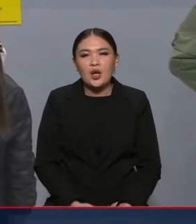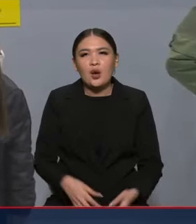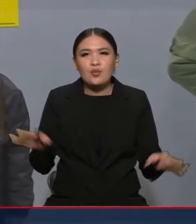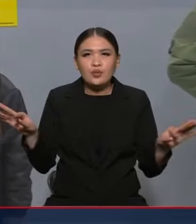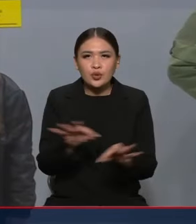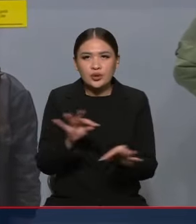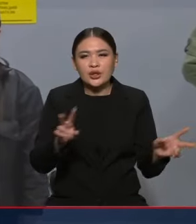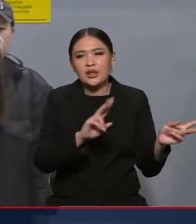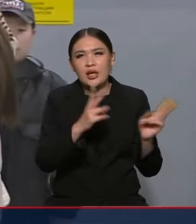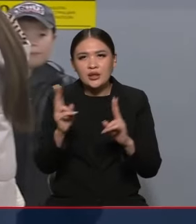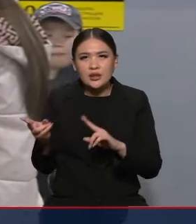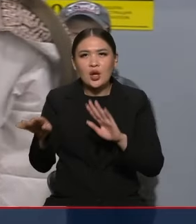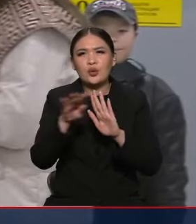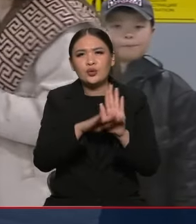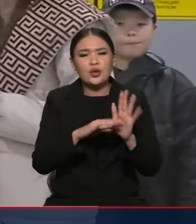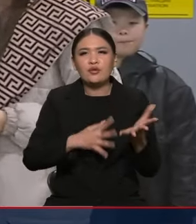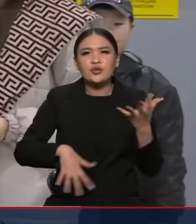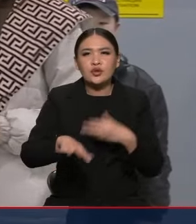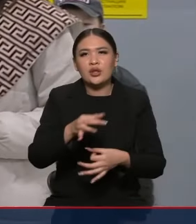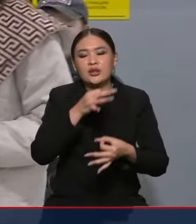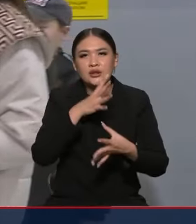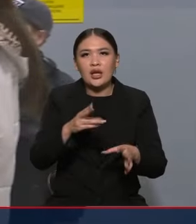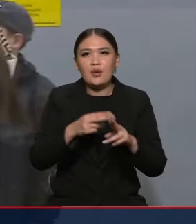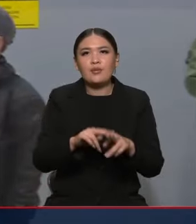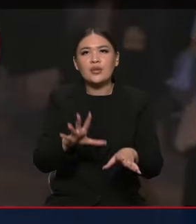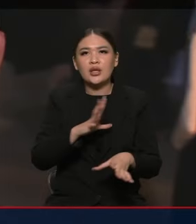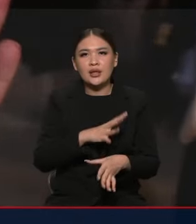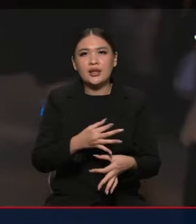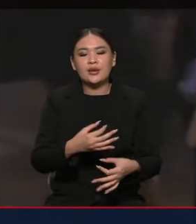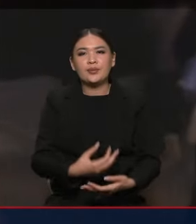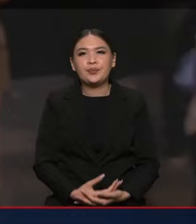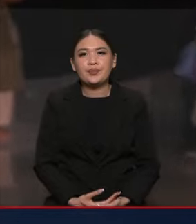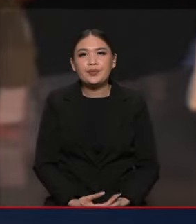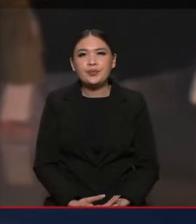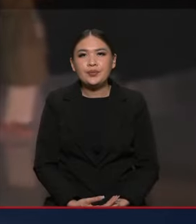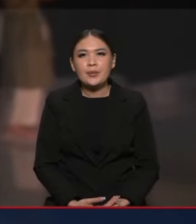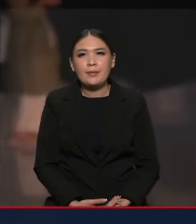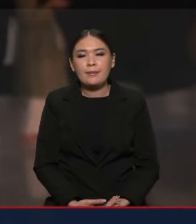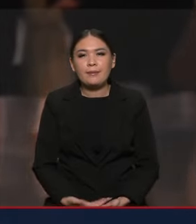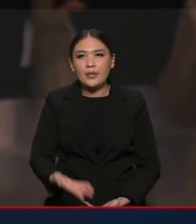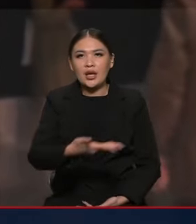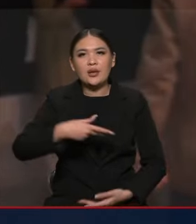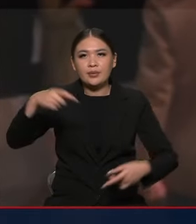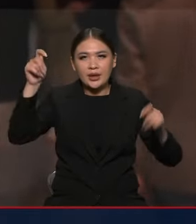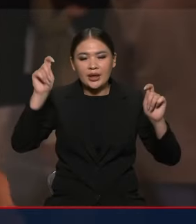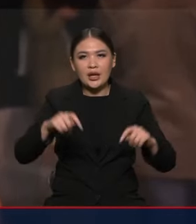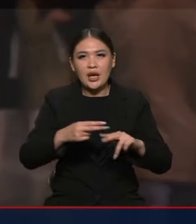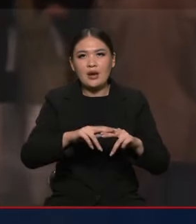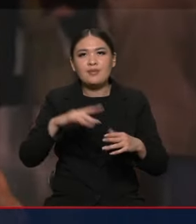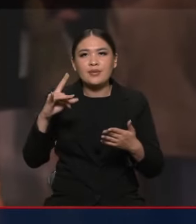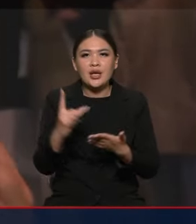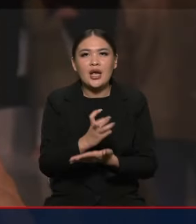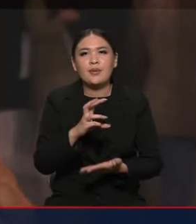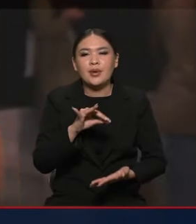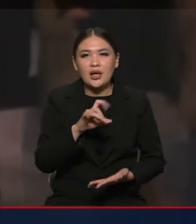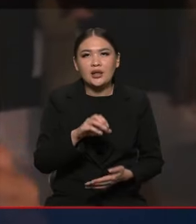Музыка, танцы, культура. Мы были впечатлены. Церемония была прекрасной. Мы приехали сюда впервые из Эмиратов. Но